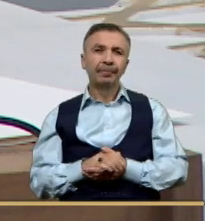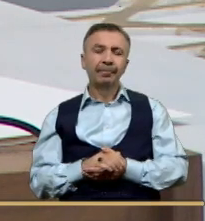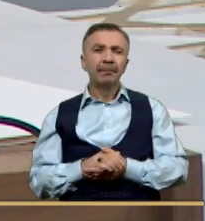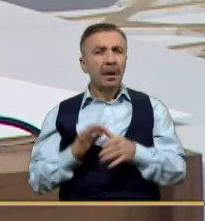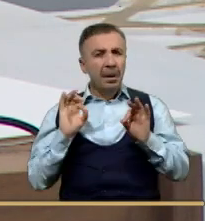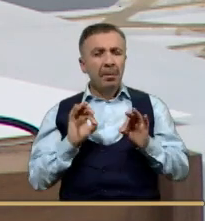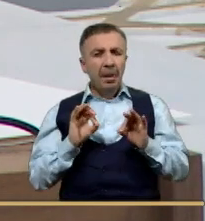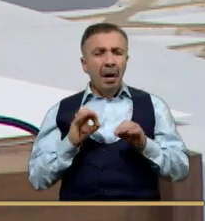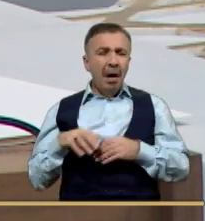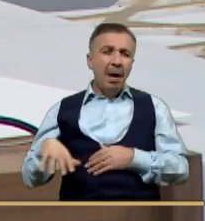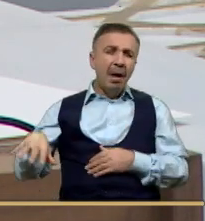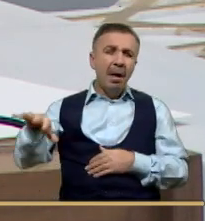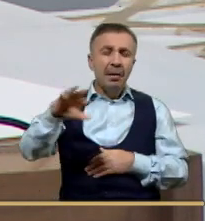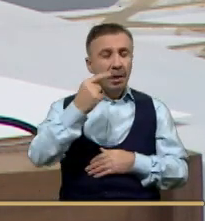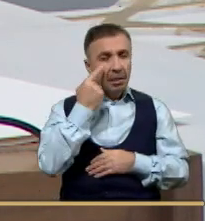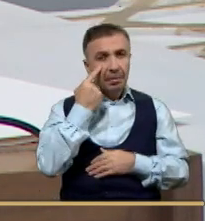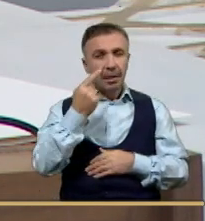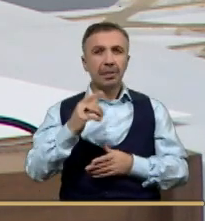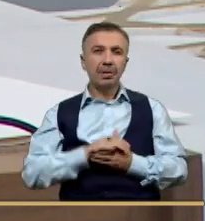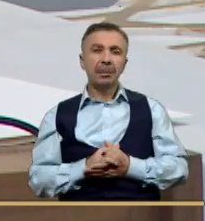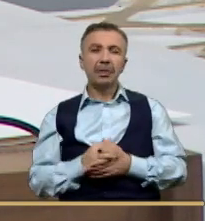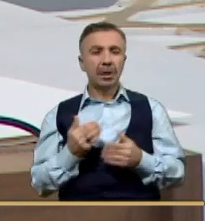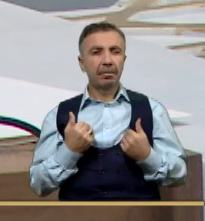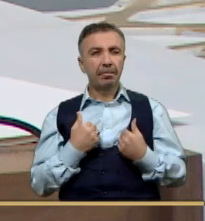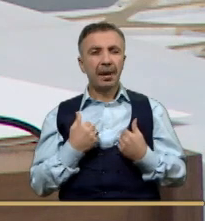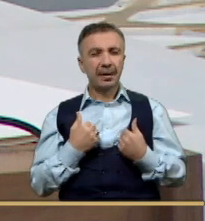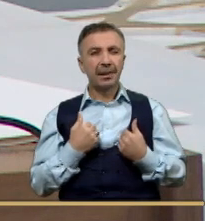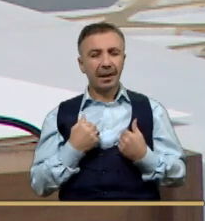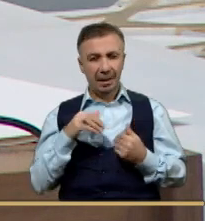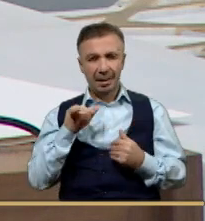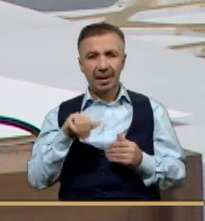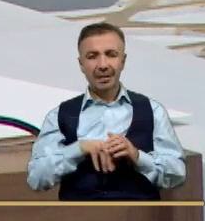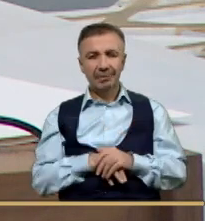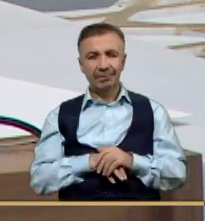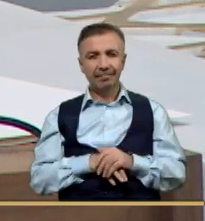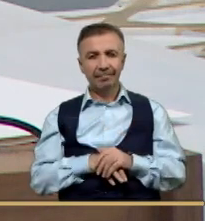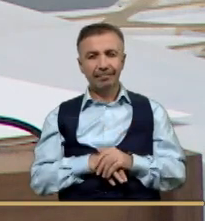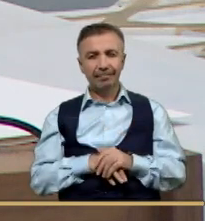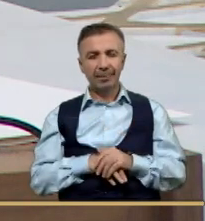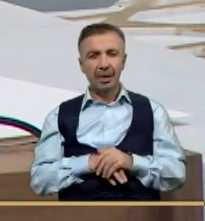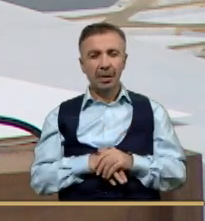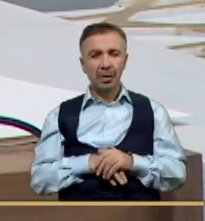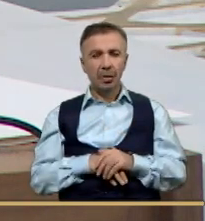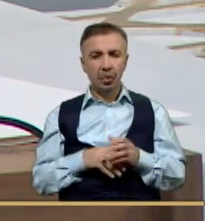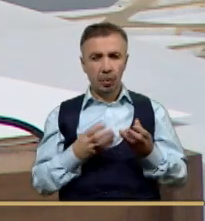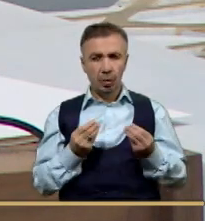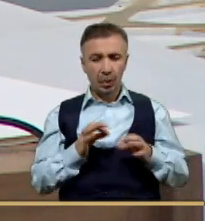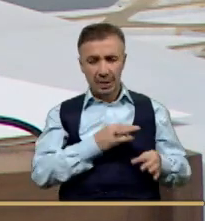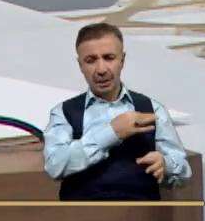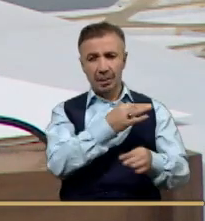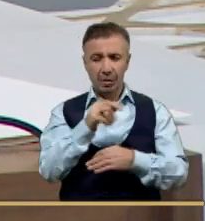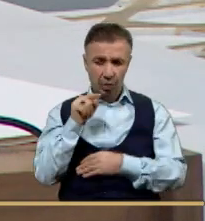Şimdi herkes bakıyor ve ben de dahil olmak üzere çoğunlukla elhamdülillah şunun